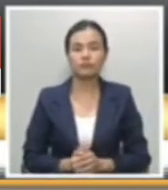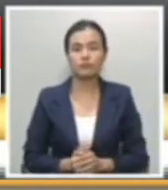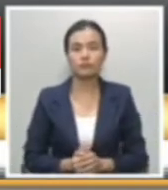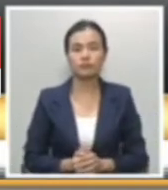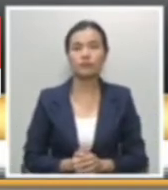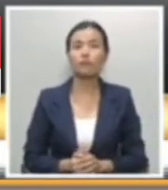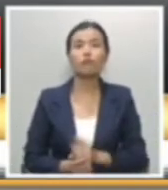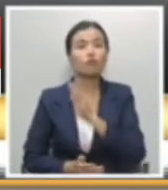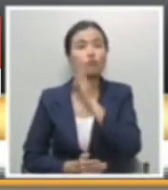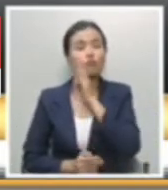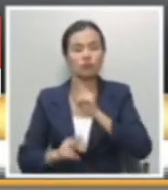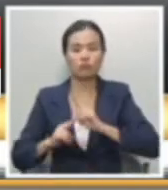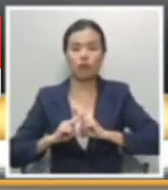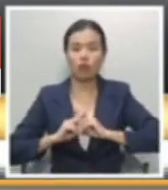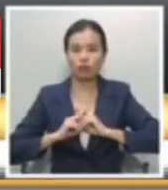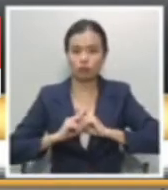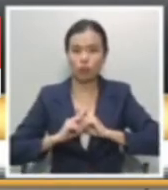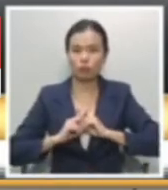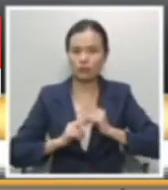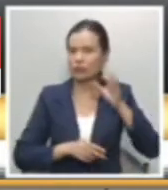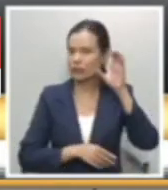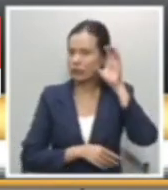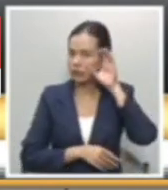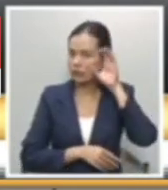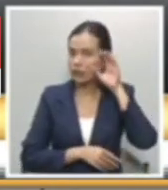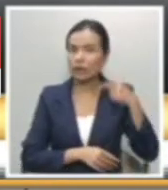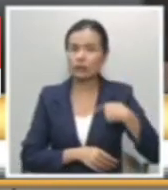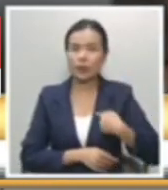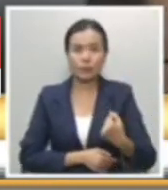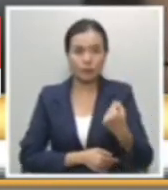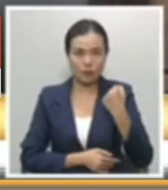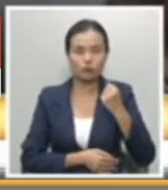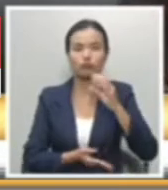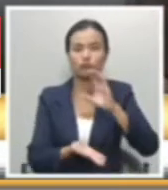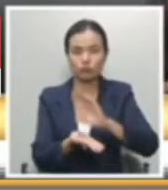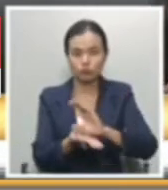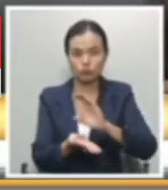หากภาคเอกชนมีความเชื่อมั่นในการลงทุน